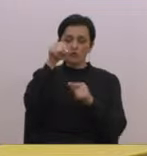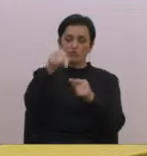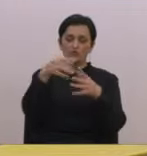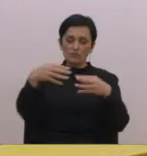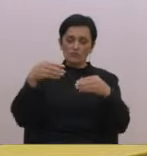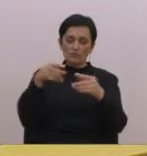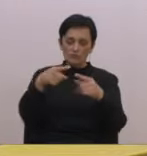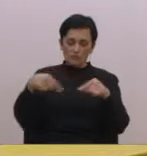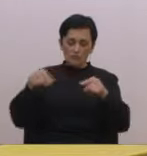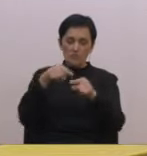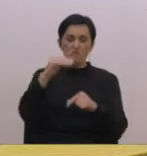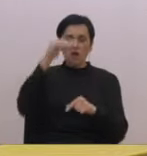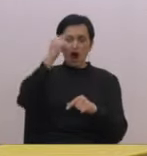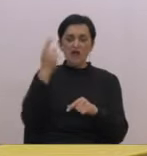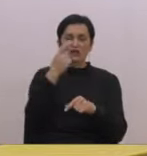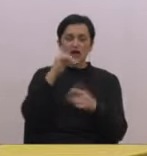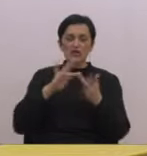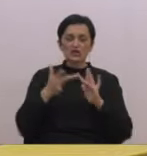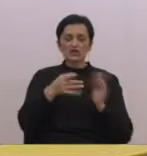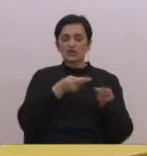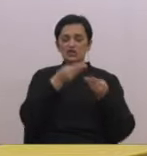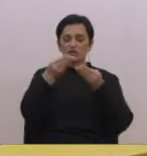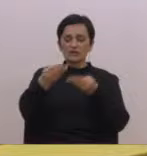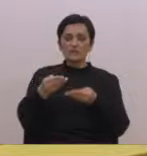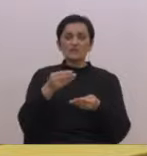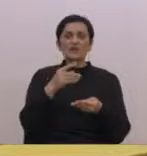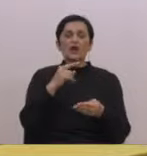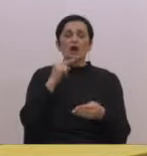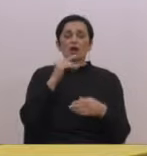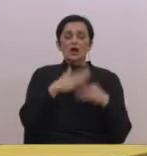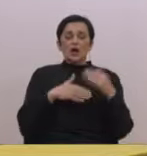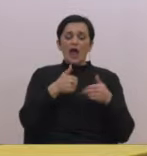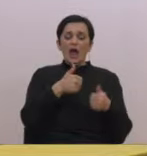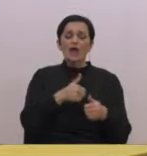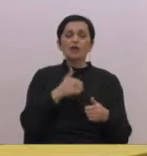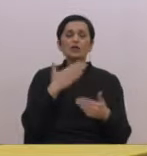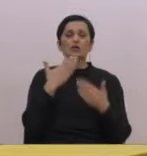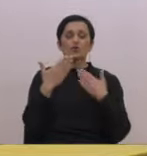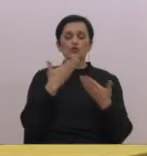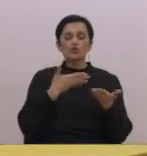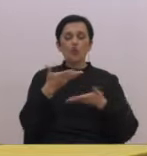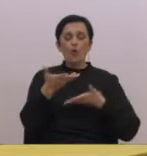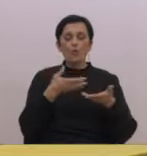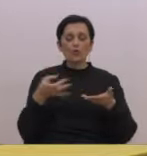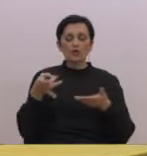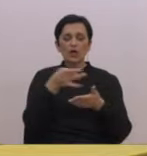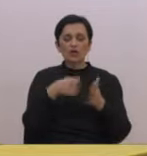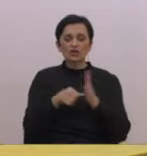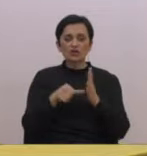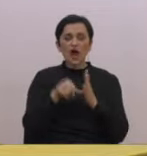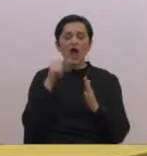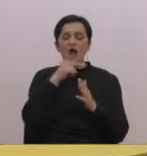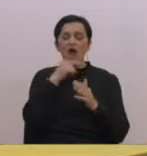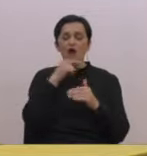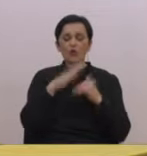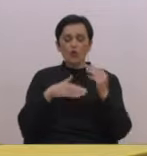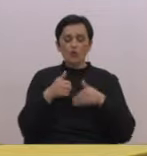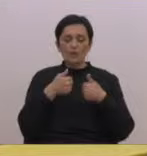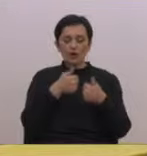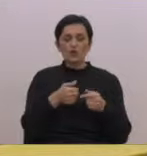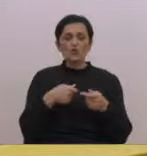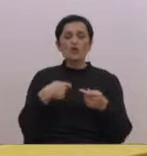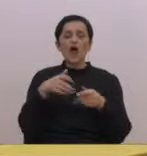ეს, რა თქმა უნდა, ერთის მხრივ შეუწყობს ეკონომიკურ აქტივობას, კომუნიკაციებს დააჩქარებს რეგიონში, დაეხმარება ადგილობრივ ბიზნესებს, შეუწყობს